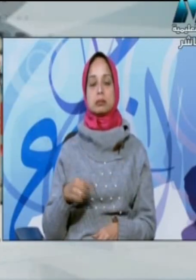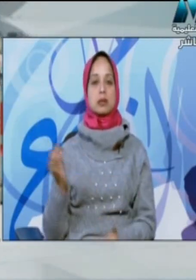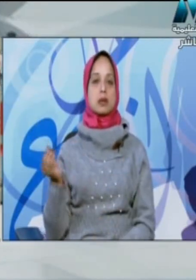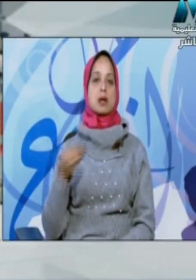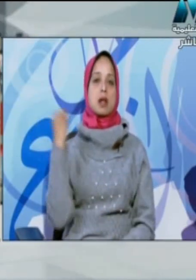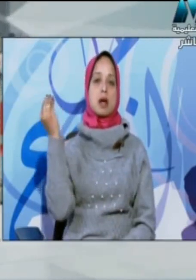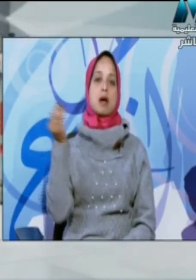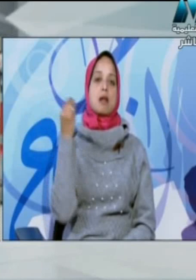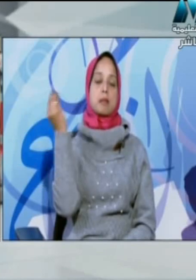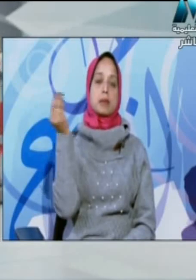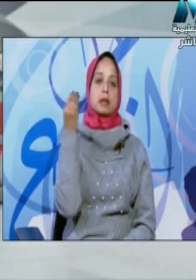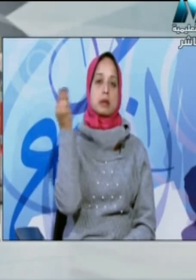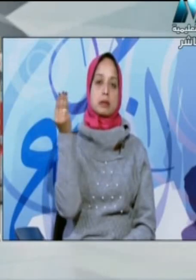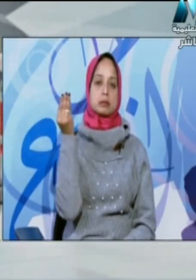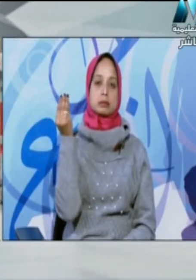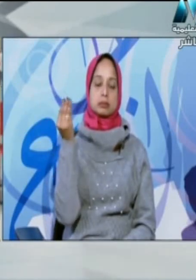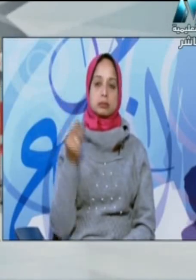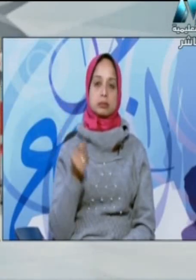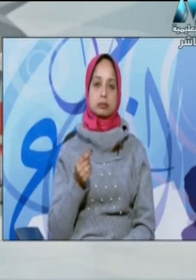العالمية